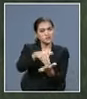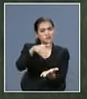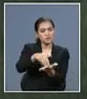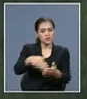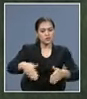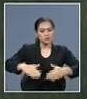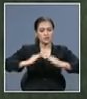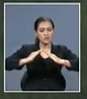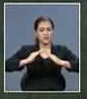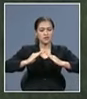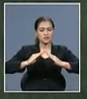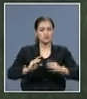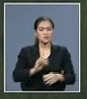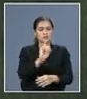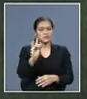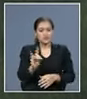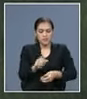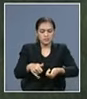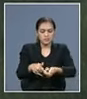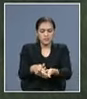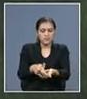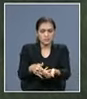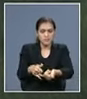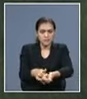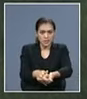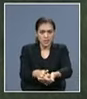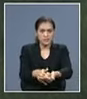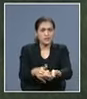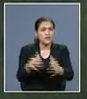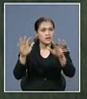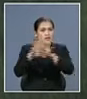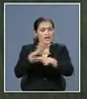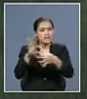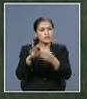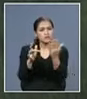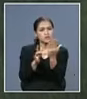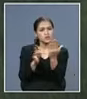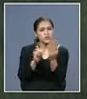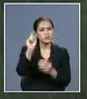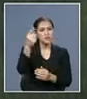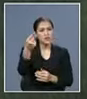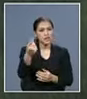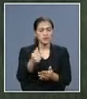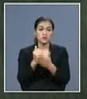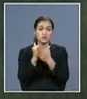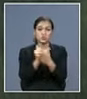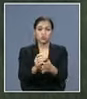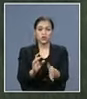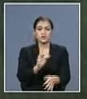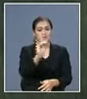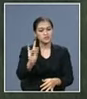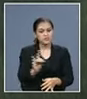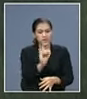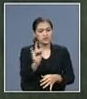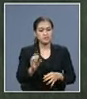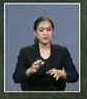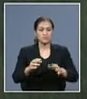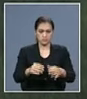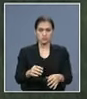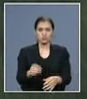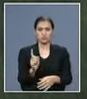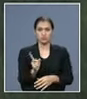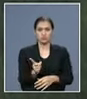เพื่อที่จะแสดงศักยภาพทางด้านเทคโนโลยีในการสืบพันธุ์ของสัตว์ป่านะครับเพื่อที่จะเป็นการอนุรักษ์แล้วก็ป้องกันการสูญพันธุ์ของสัตว์